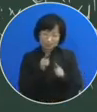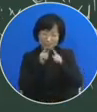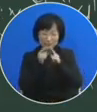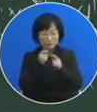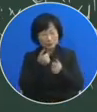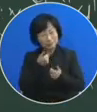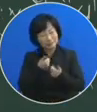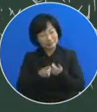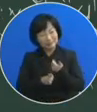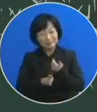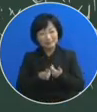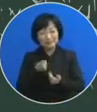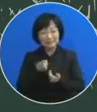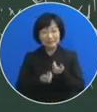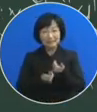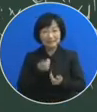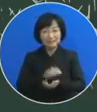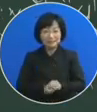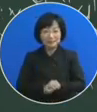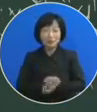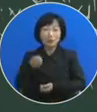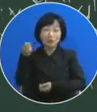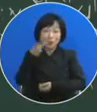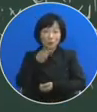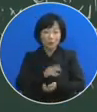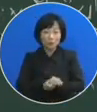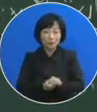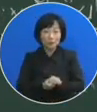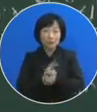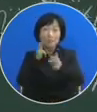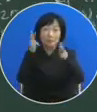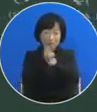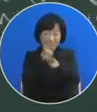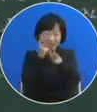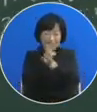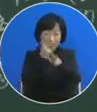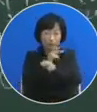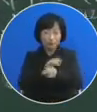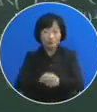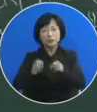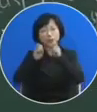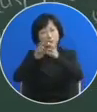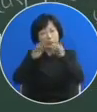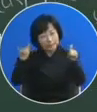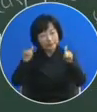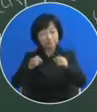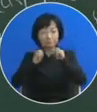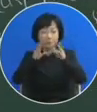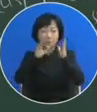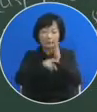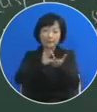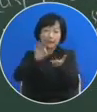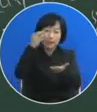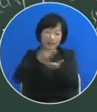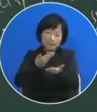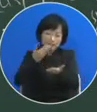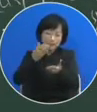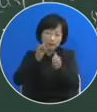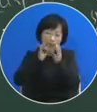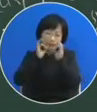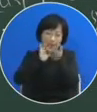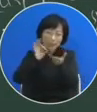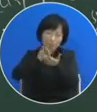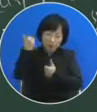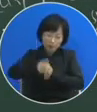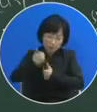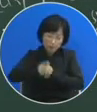a little too much. 한 분은요 매주 날 보고요 전도사님 전도하는 사람 돈 주는 거요. And there was a time where every week she would come up to me and hand me some money saying, oh, use it for